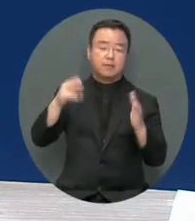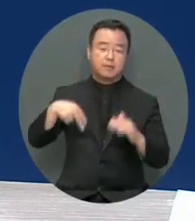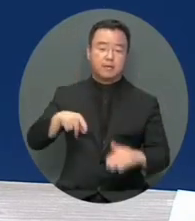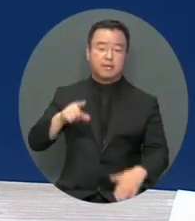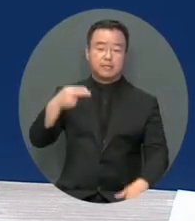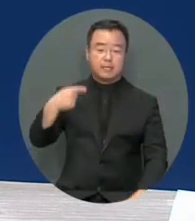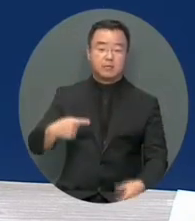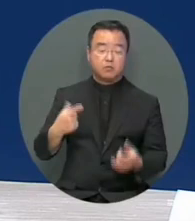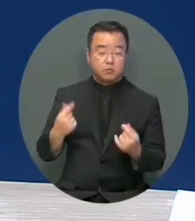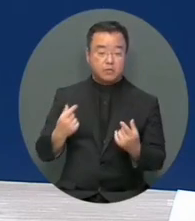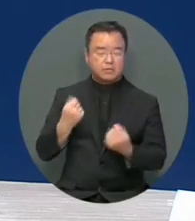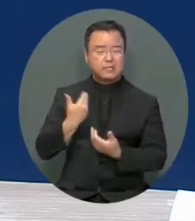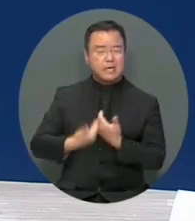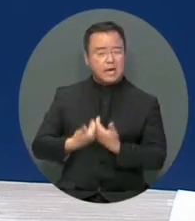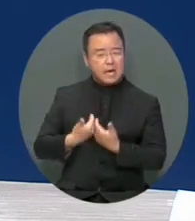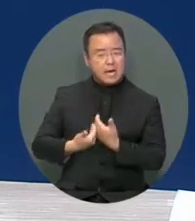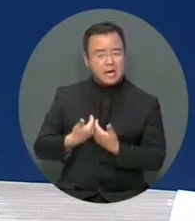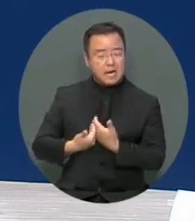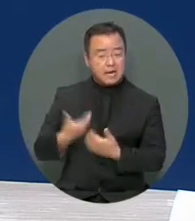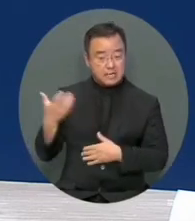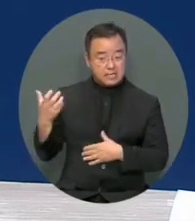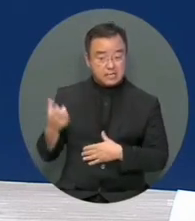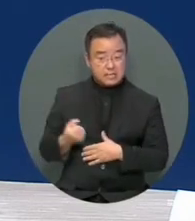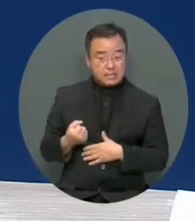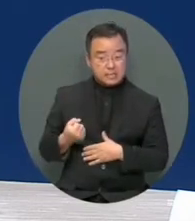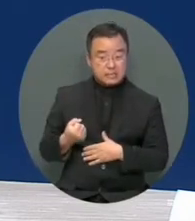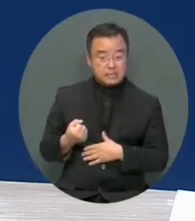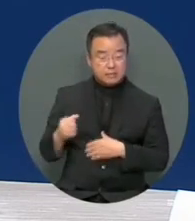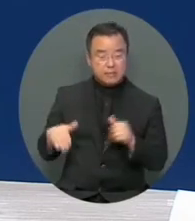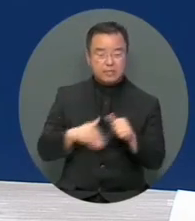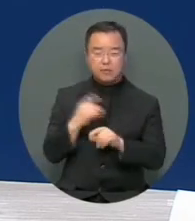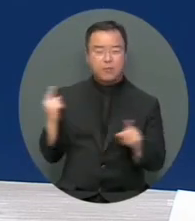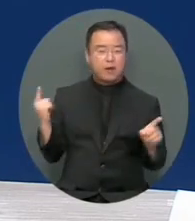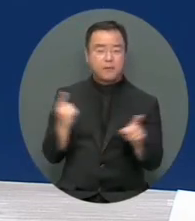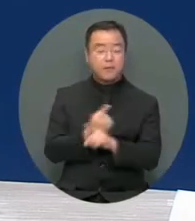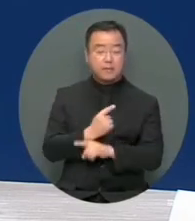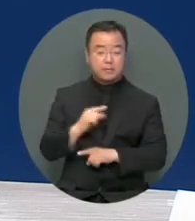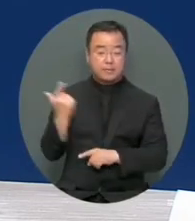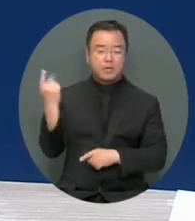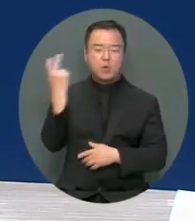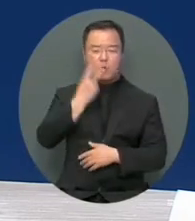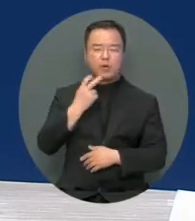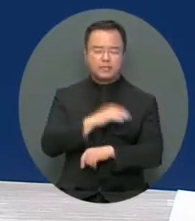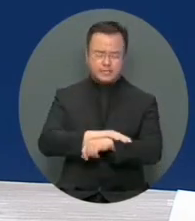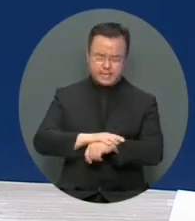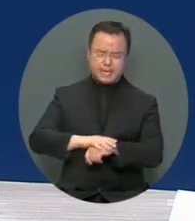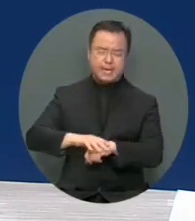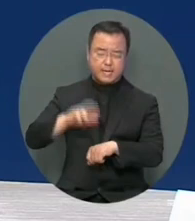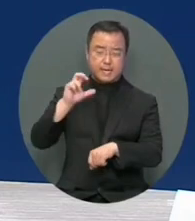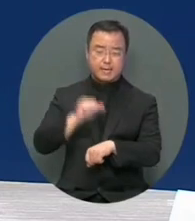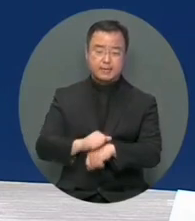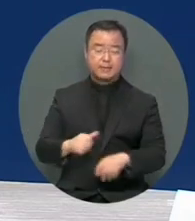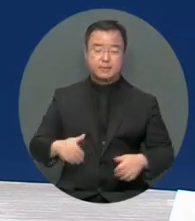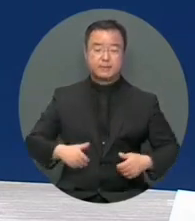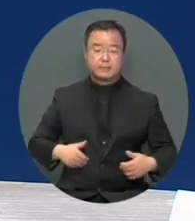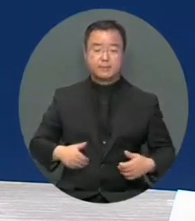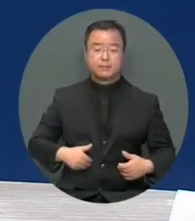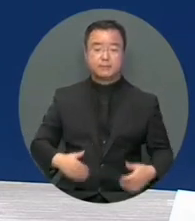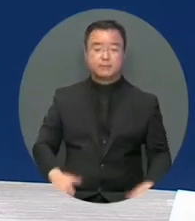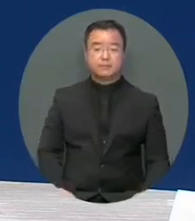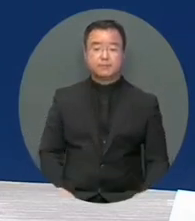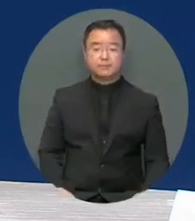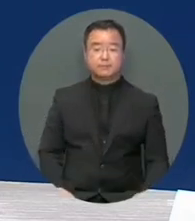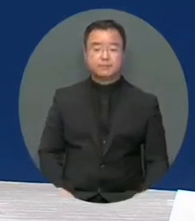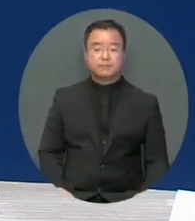같은 갈등으로 이것이 바뀌지 않도록 잘 관리해 나갈 노력이 필요하다고 생각을